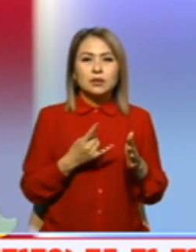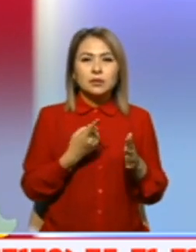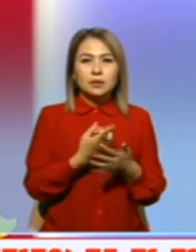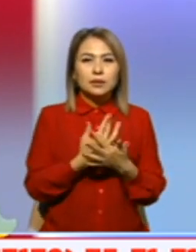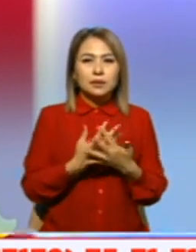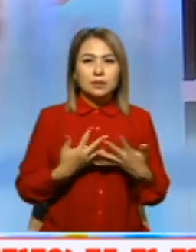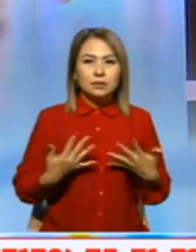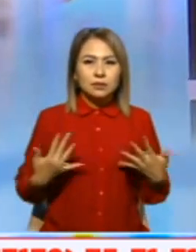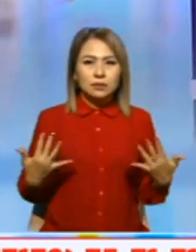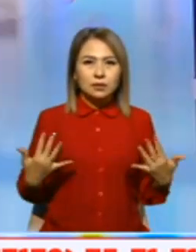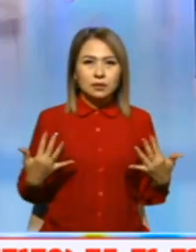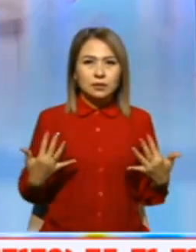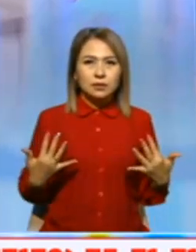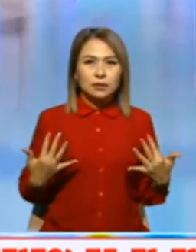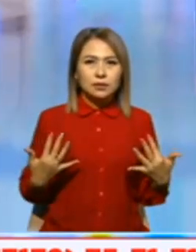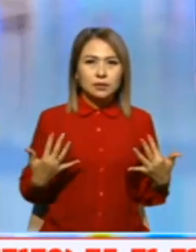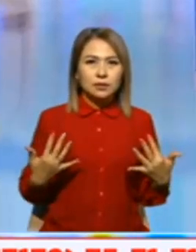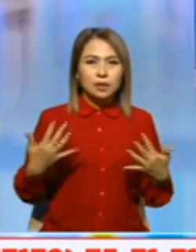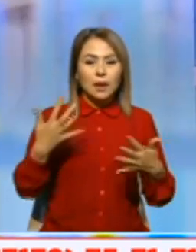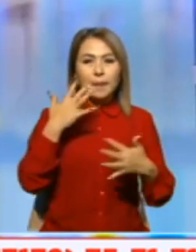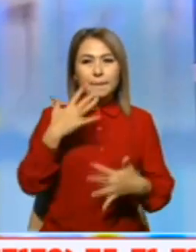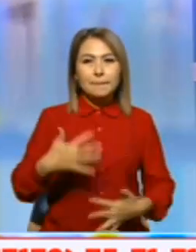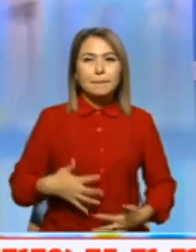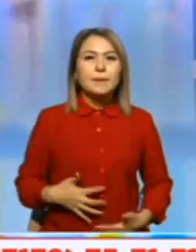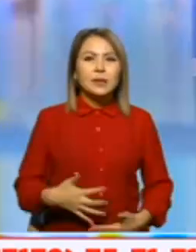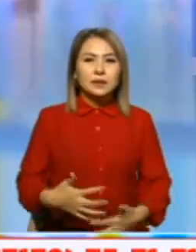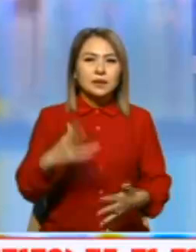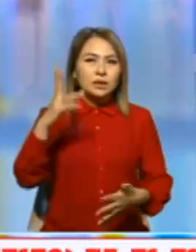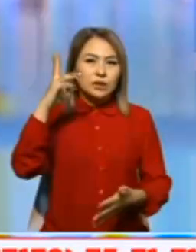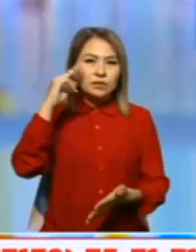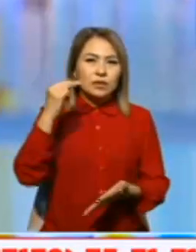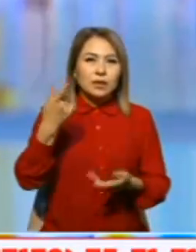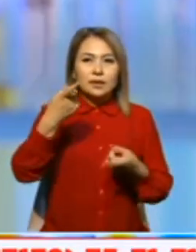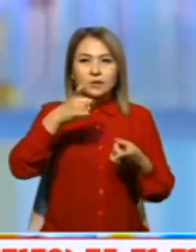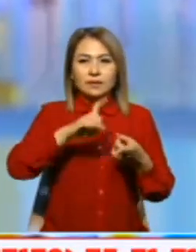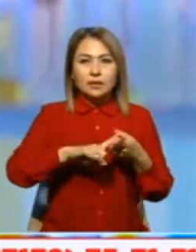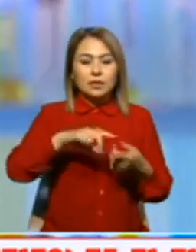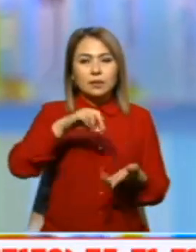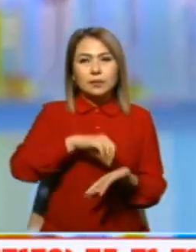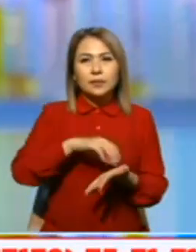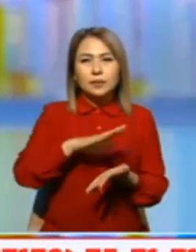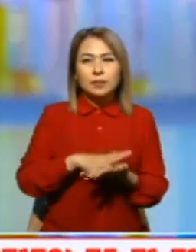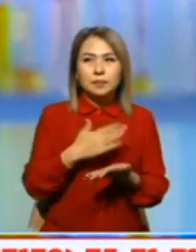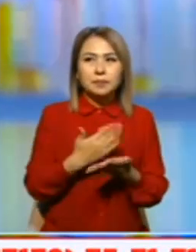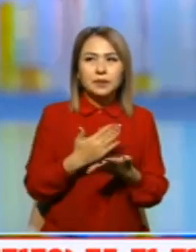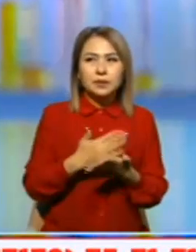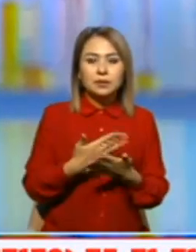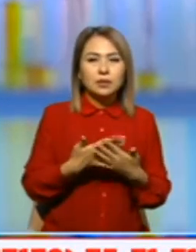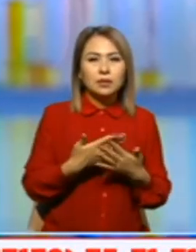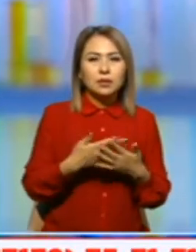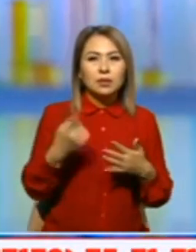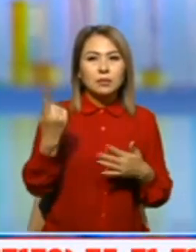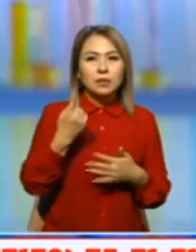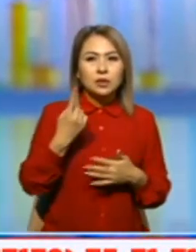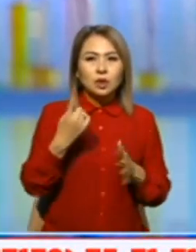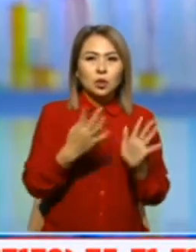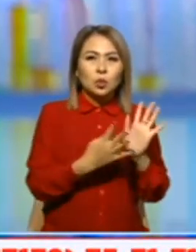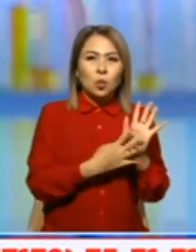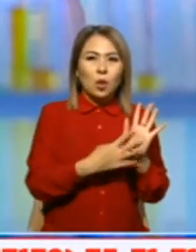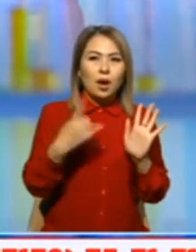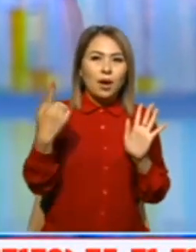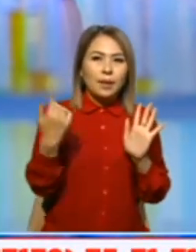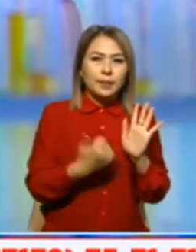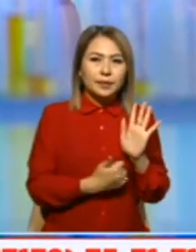түрлері жүктіліктің мерзіміне байланысты болады. Мысалы, алғашқы, мысалы, 9-13 апталығында варсин хорион